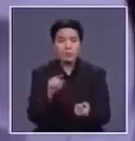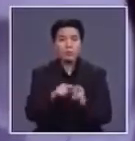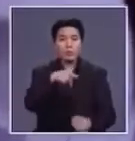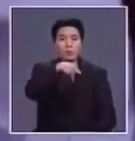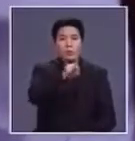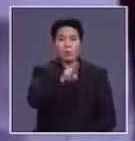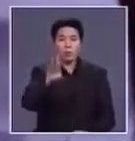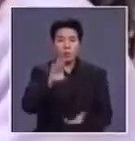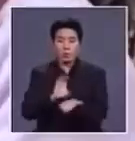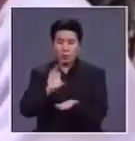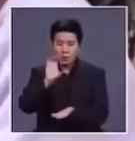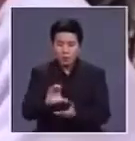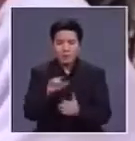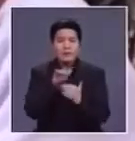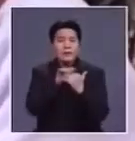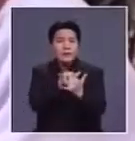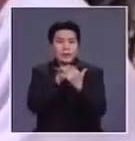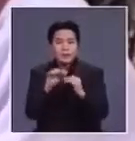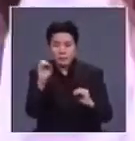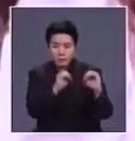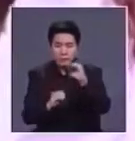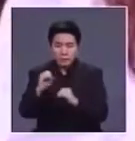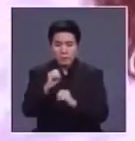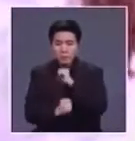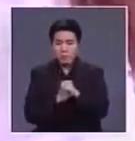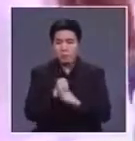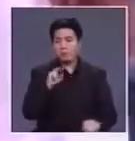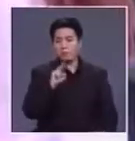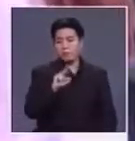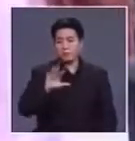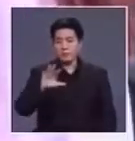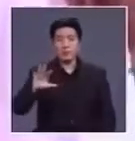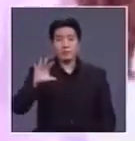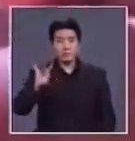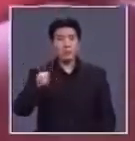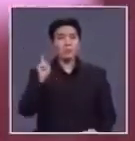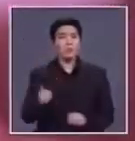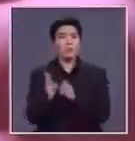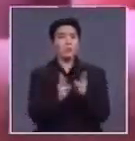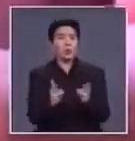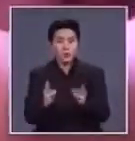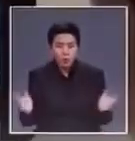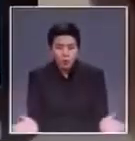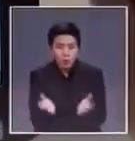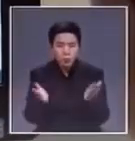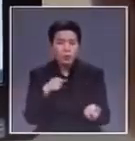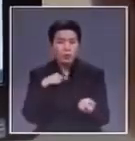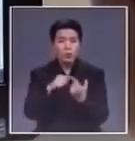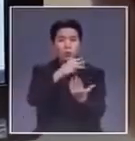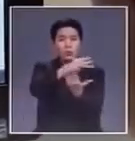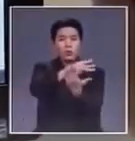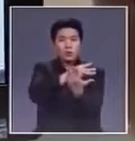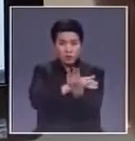ทุนพัฒนาสื่อปลอดภัยและสร้างสรรค์พ.ศ. 2558เพื่อใช้เป็นกลไกสำคัญในการส่งเสริมการพัฒนาการทางวิชา